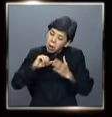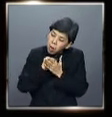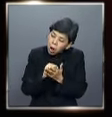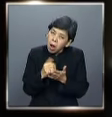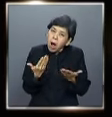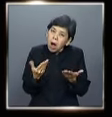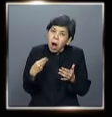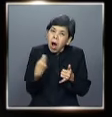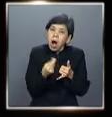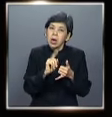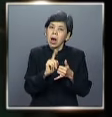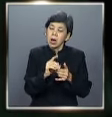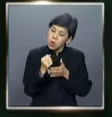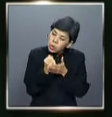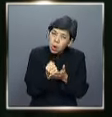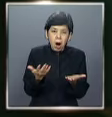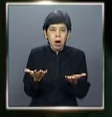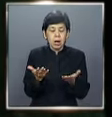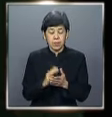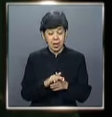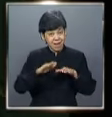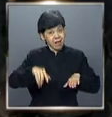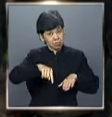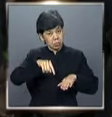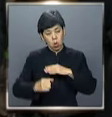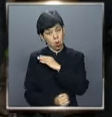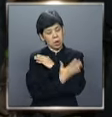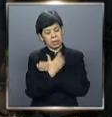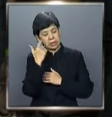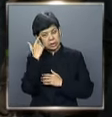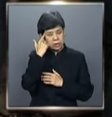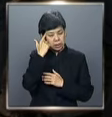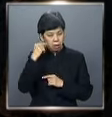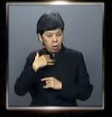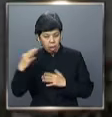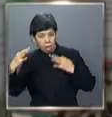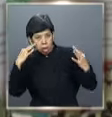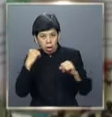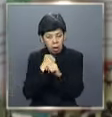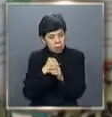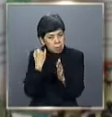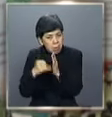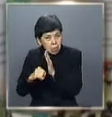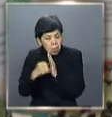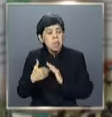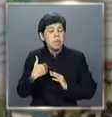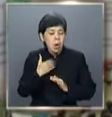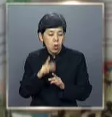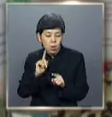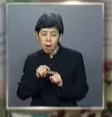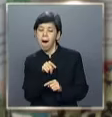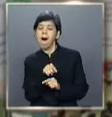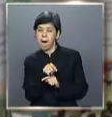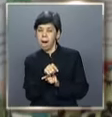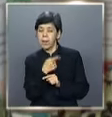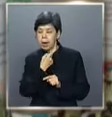ฐยังไงนะฮะหรือการช่วยเหลือยังไงเด็กพวกนี้ก็ถูกแสวงหาผลประโยชน์ใช่ไหมฮะจากคนรอบข้าง